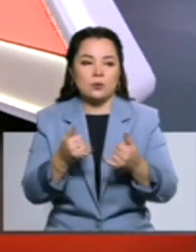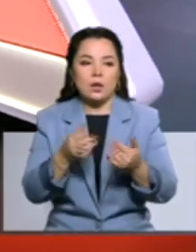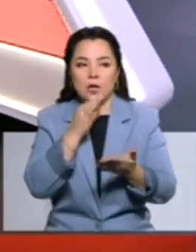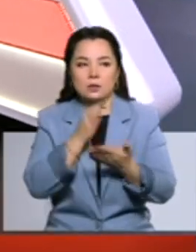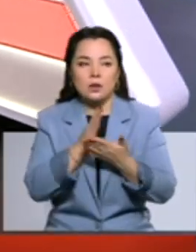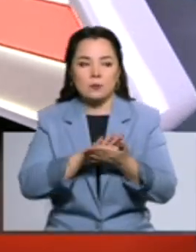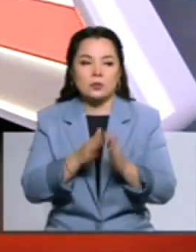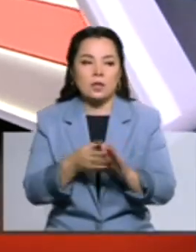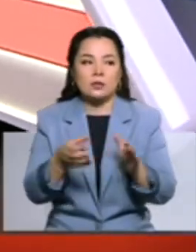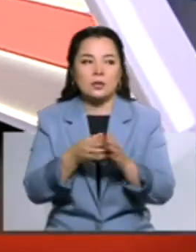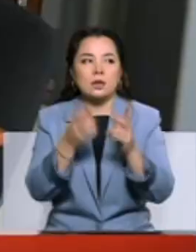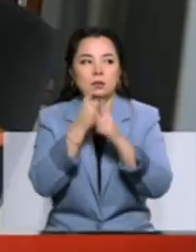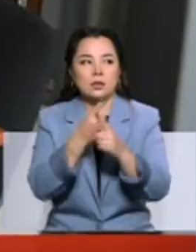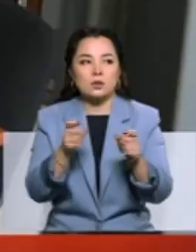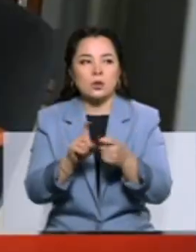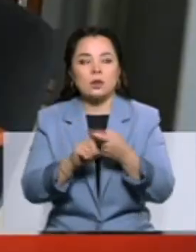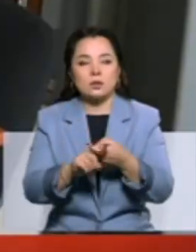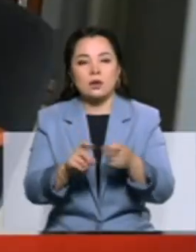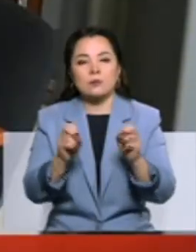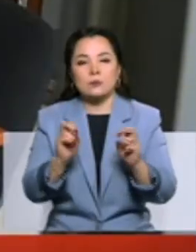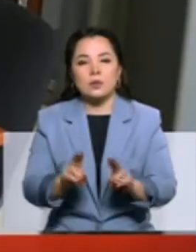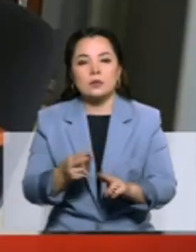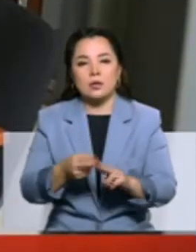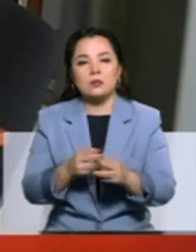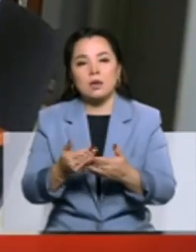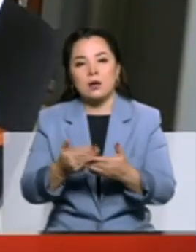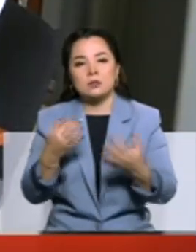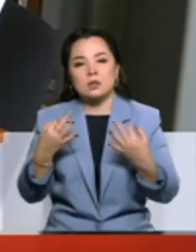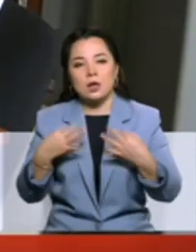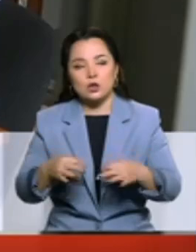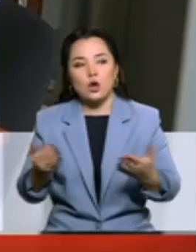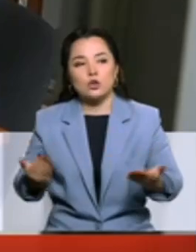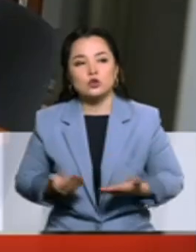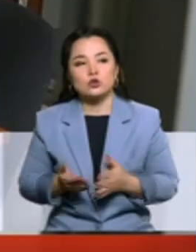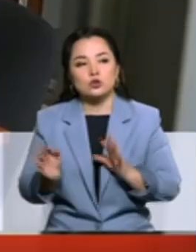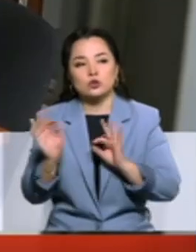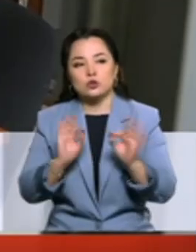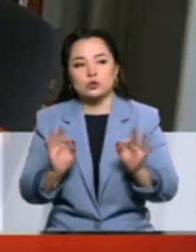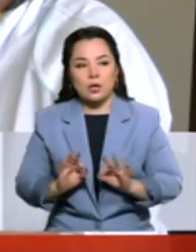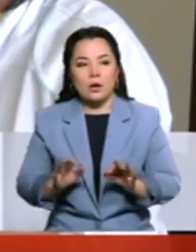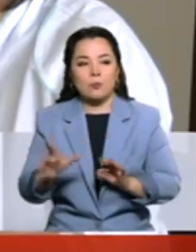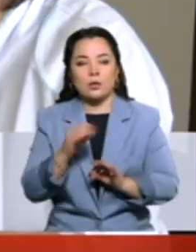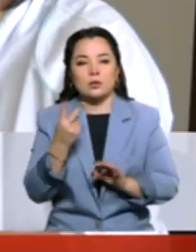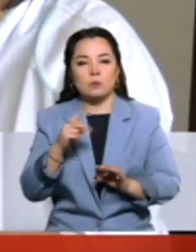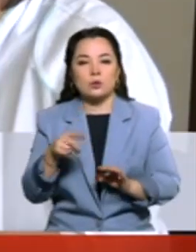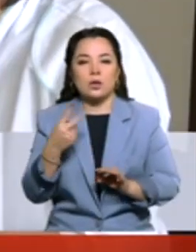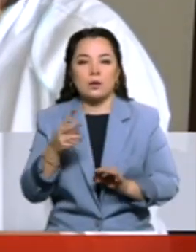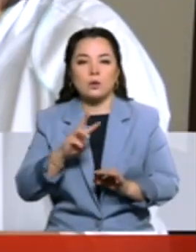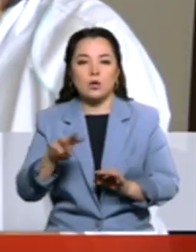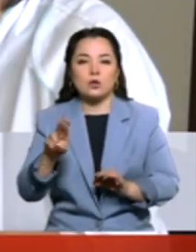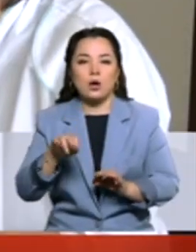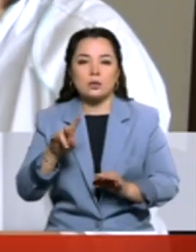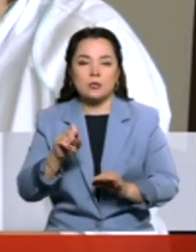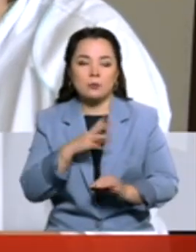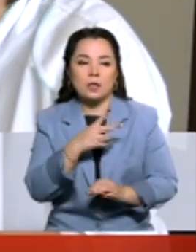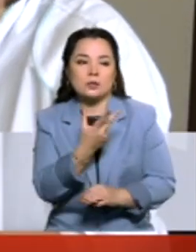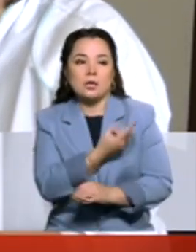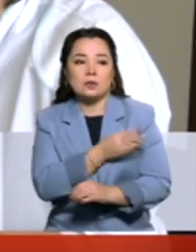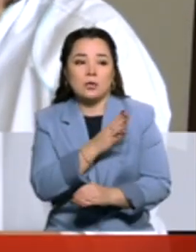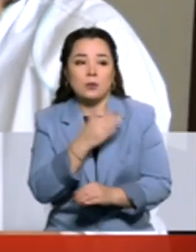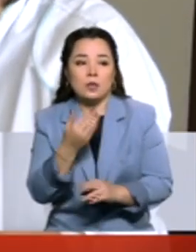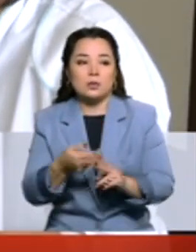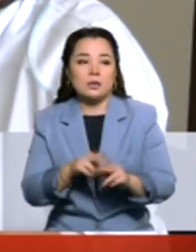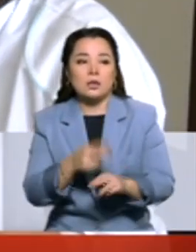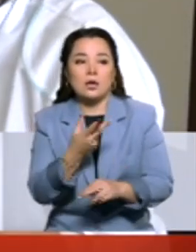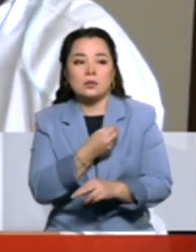бар. Сала мамандары бұл індеттің алдын алу үшін күзде тұрғындарға 2,2 миллион доза вакцина егілген дейді.